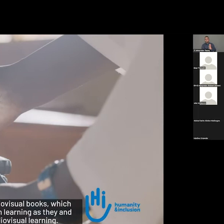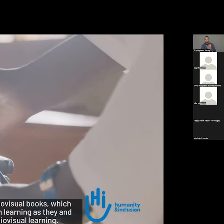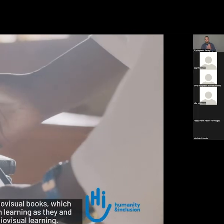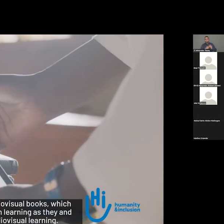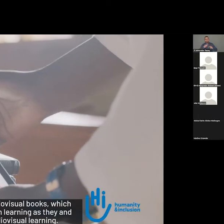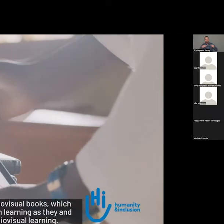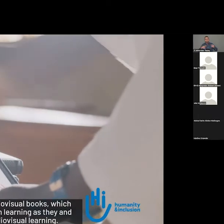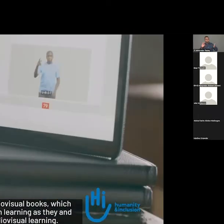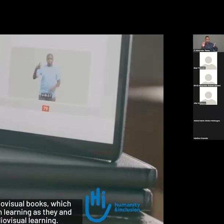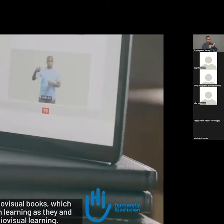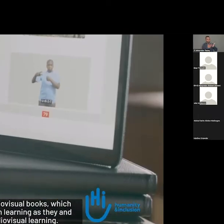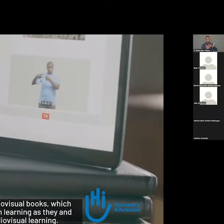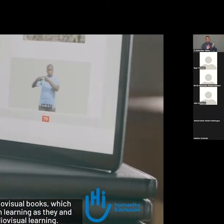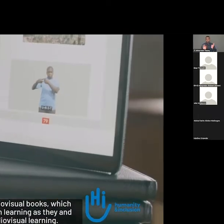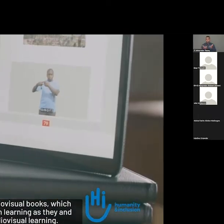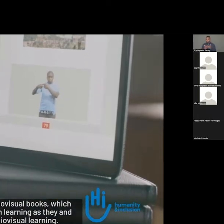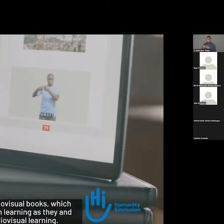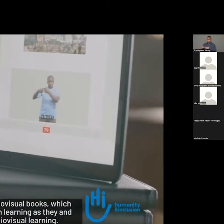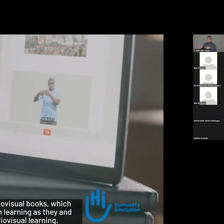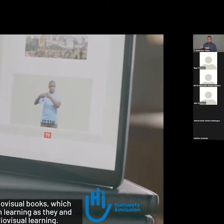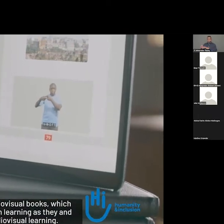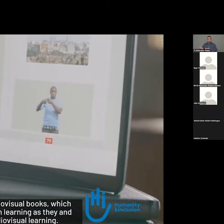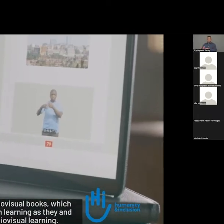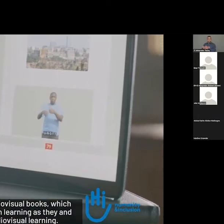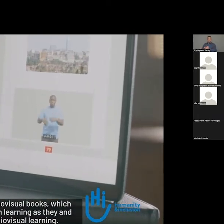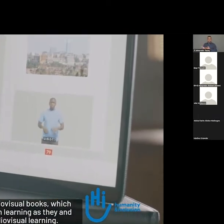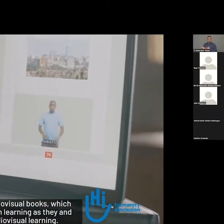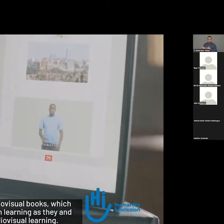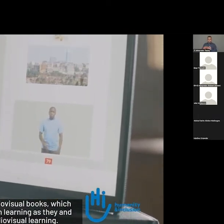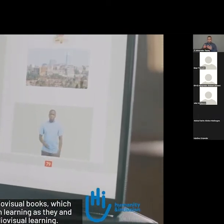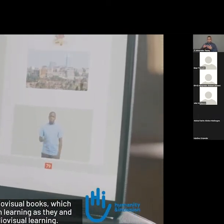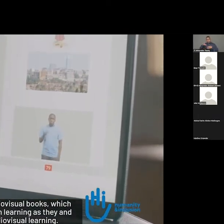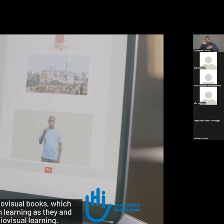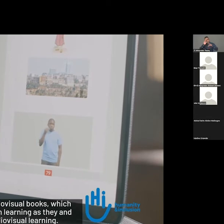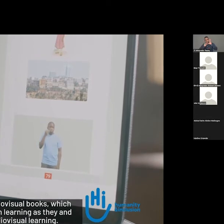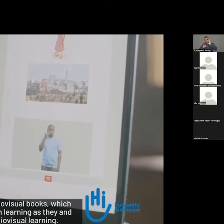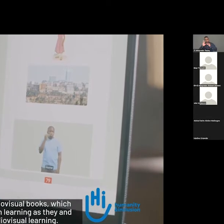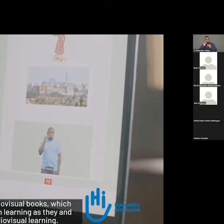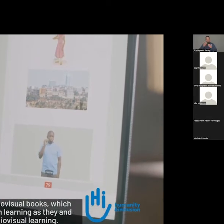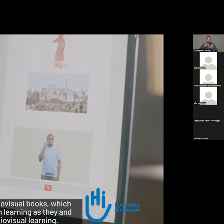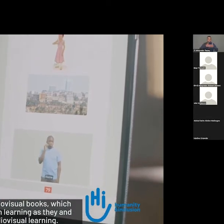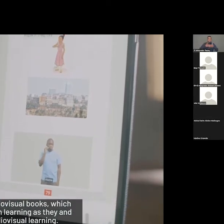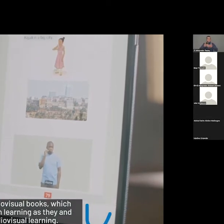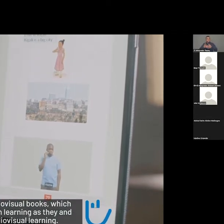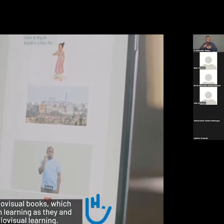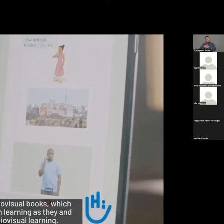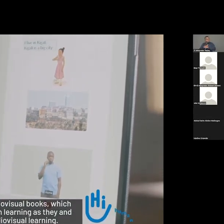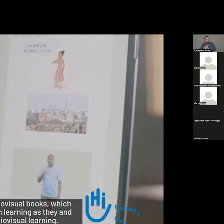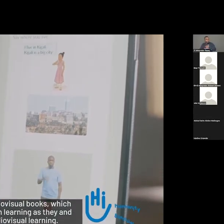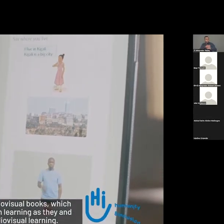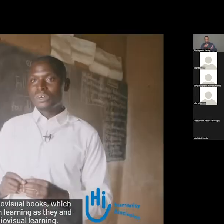agaragara nka audio ndetse harimo na gestures cyangwa se sign language, bifasha wa mwana ufite